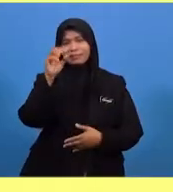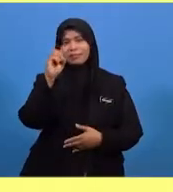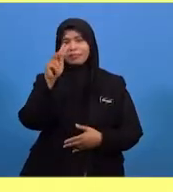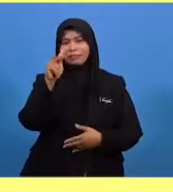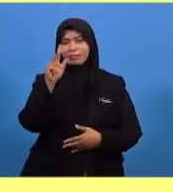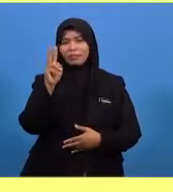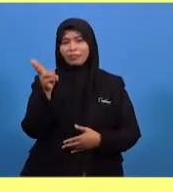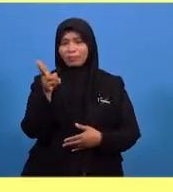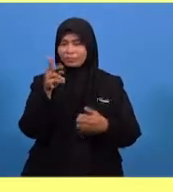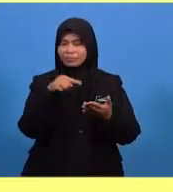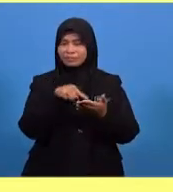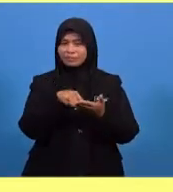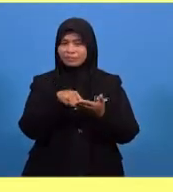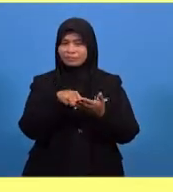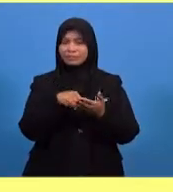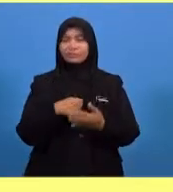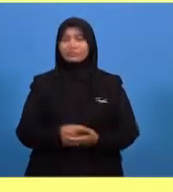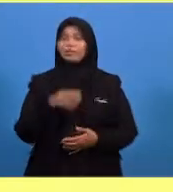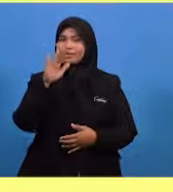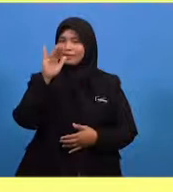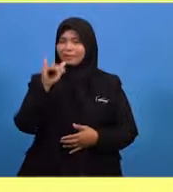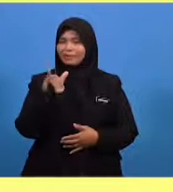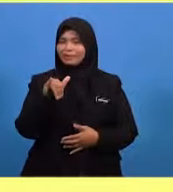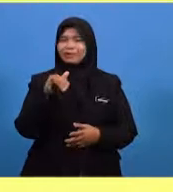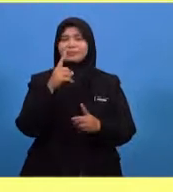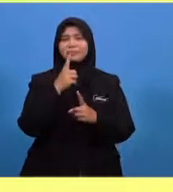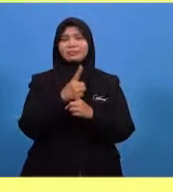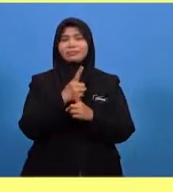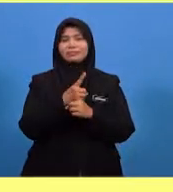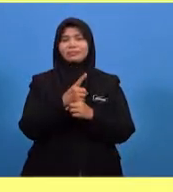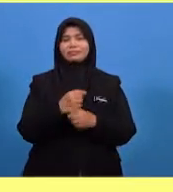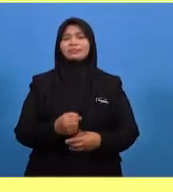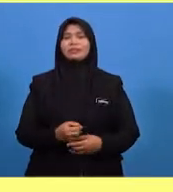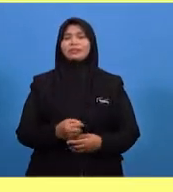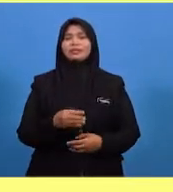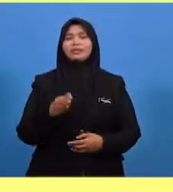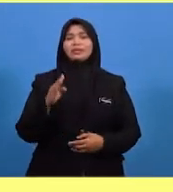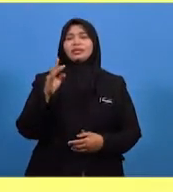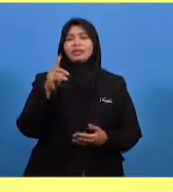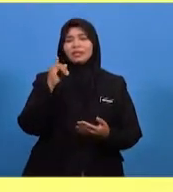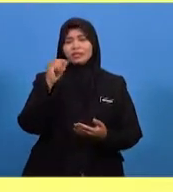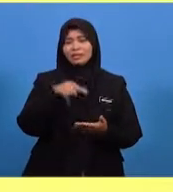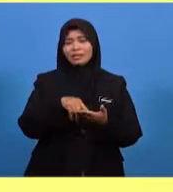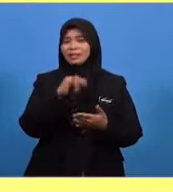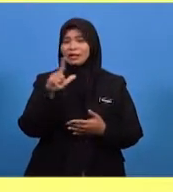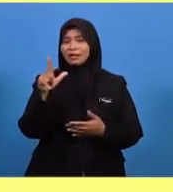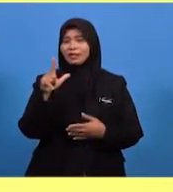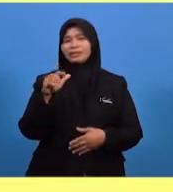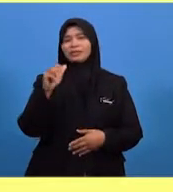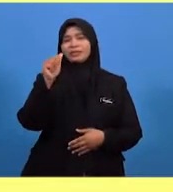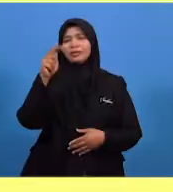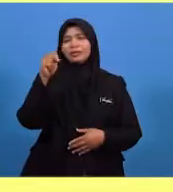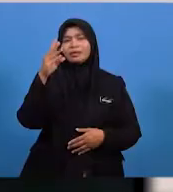ini ya betul sekali beliau ialah leftenan Adnan Saidi